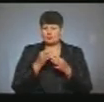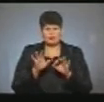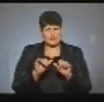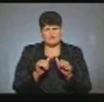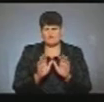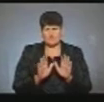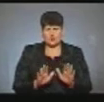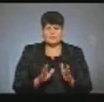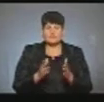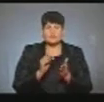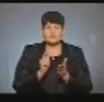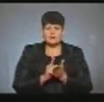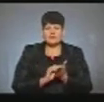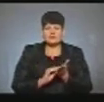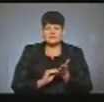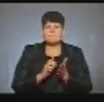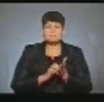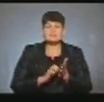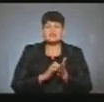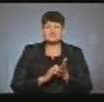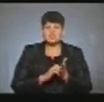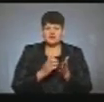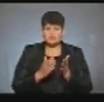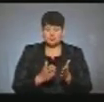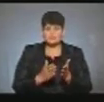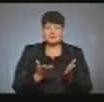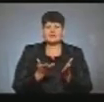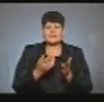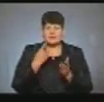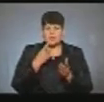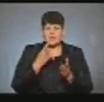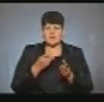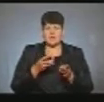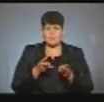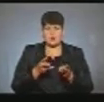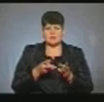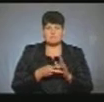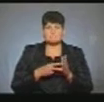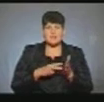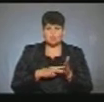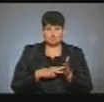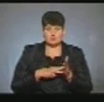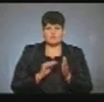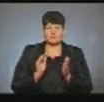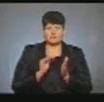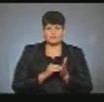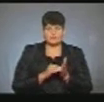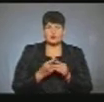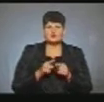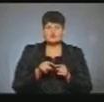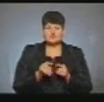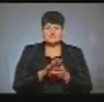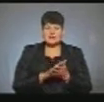формі, якій повинні просто вказати причину, і на яке ви індивідуальне опалення плануєте встановлювати. Цю